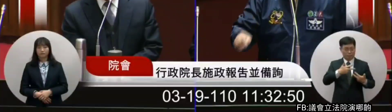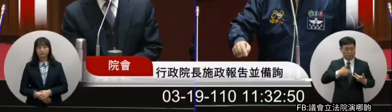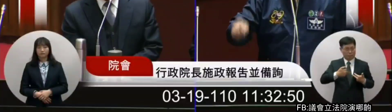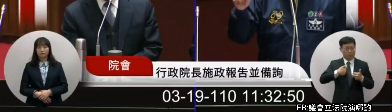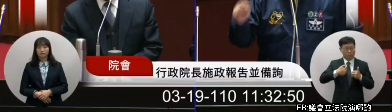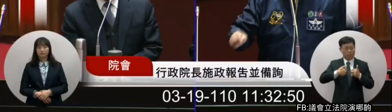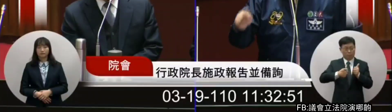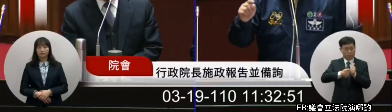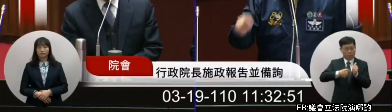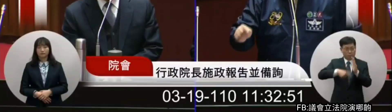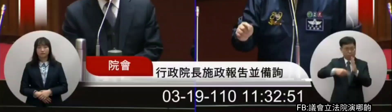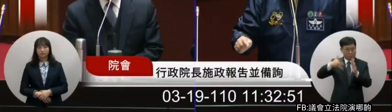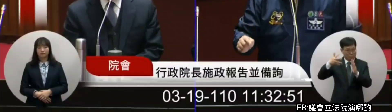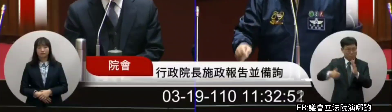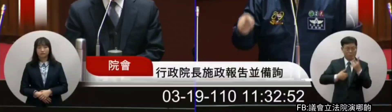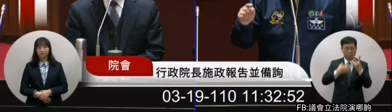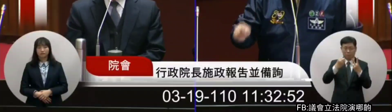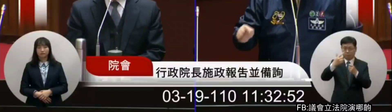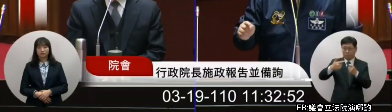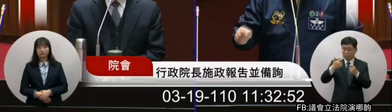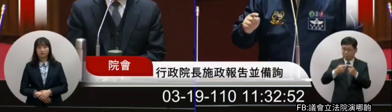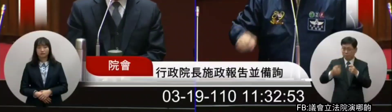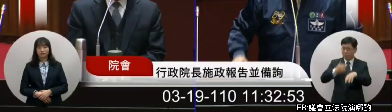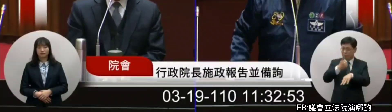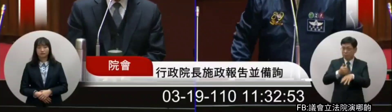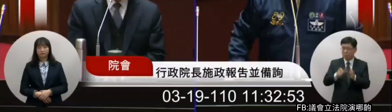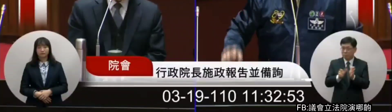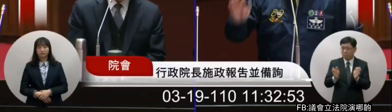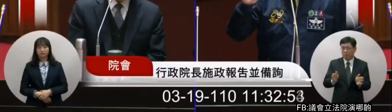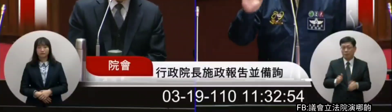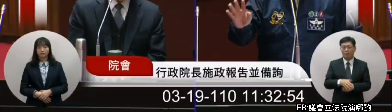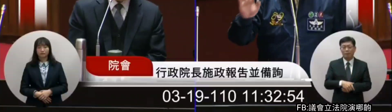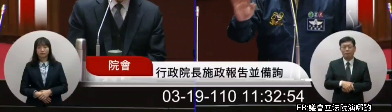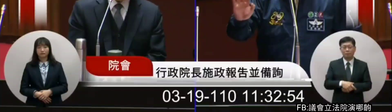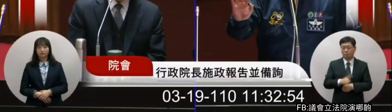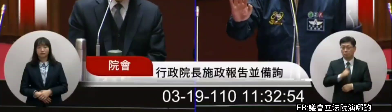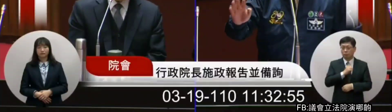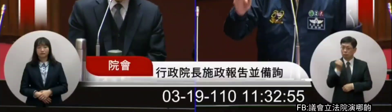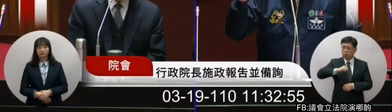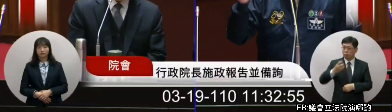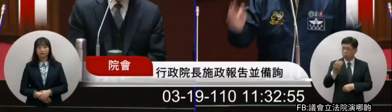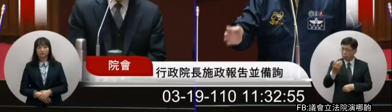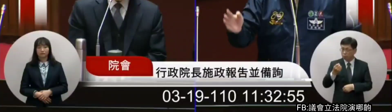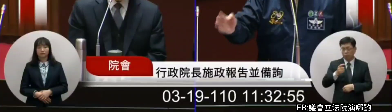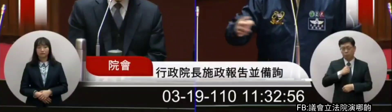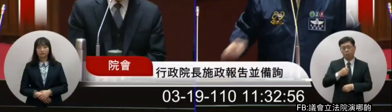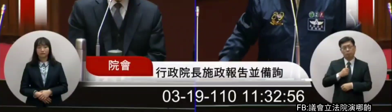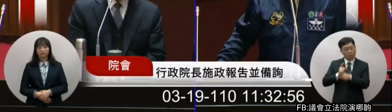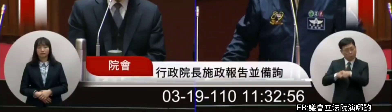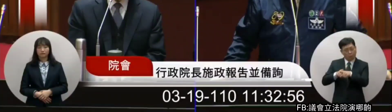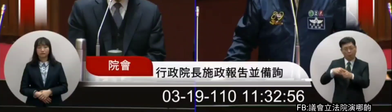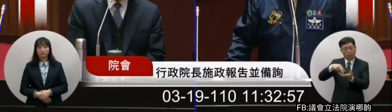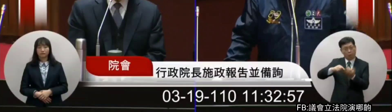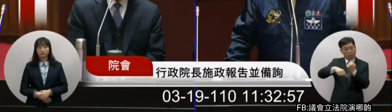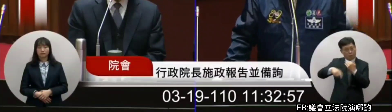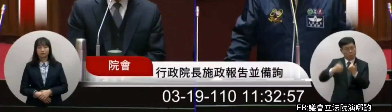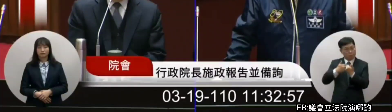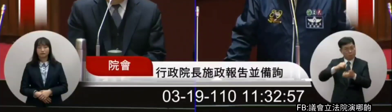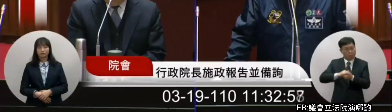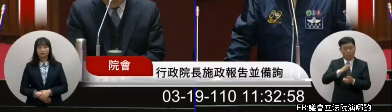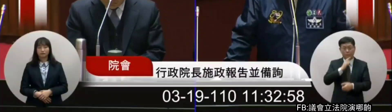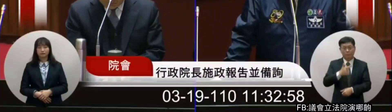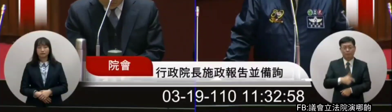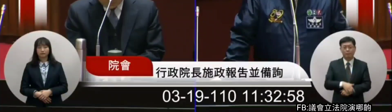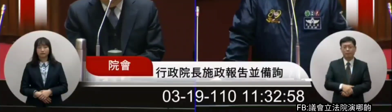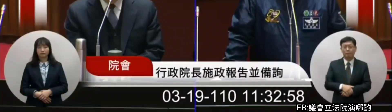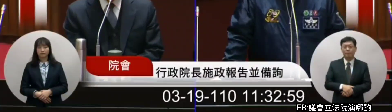文总统在2006年担任副院长的时候，他没有抵抗。他接受立法院的决议嘛，对不